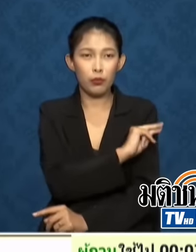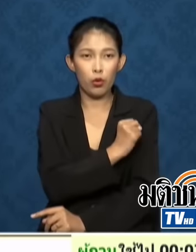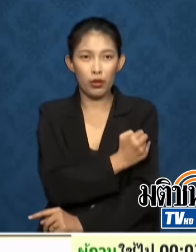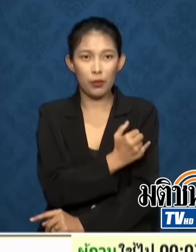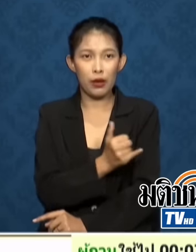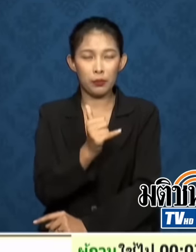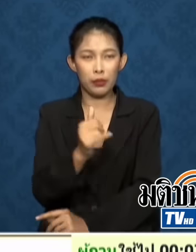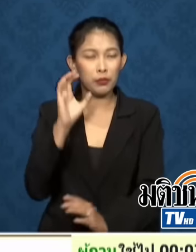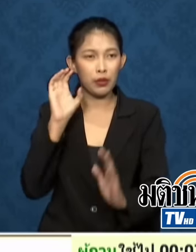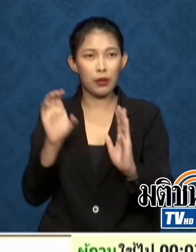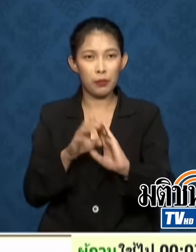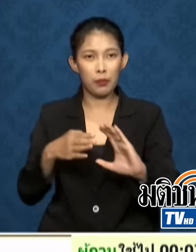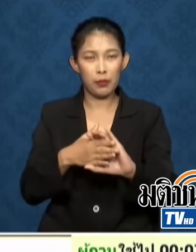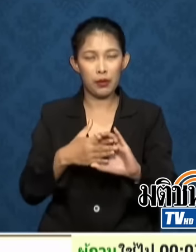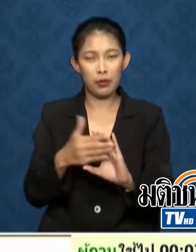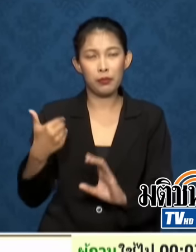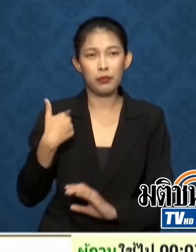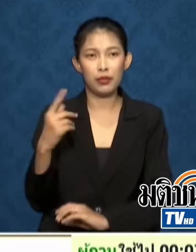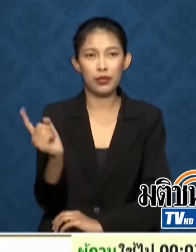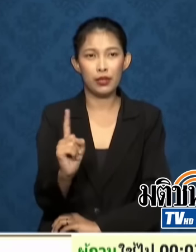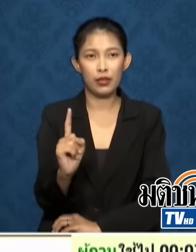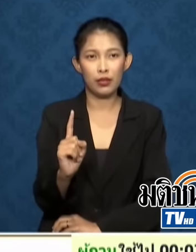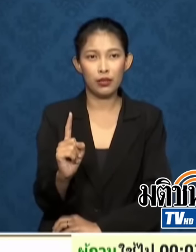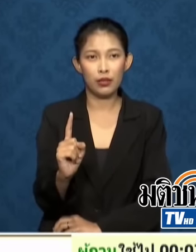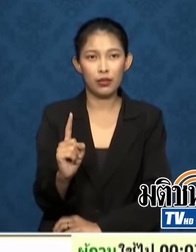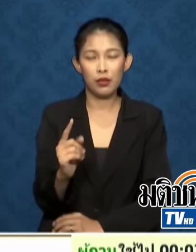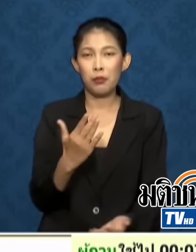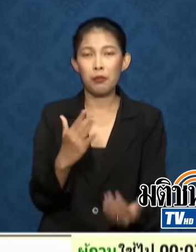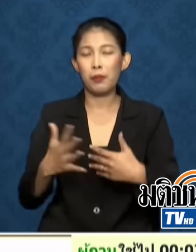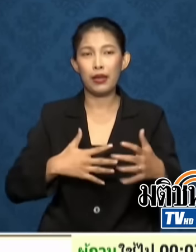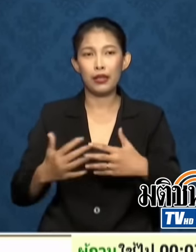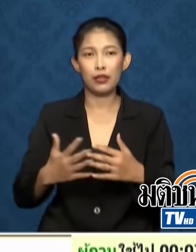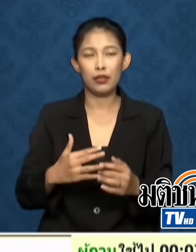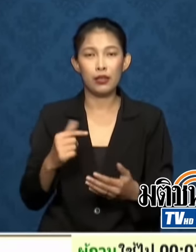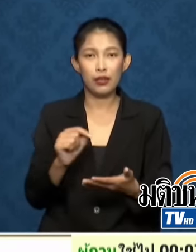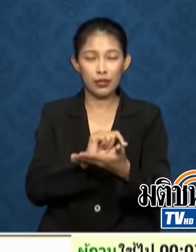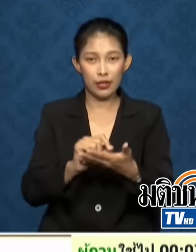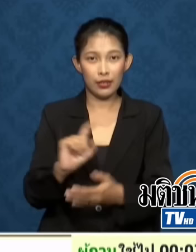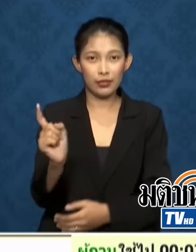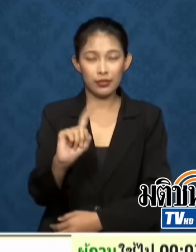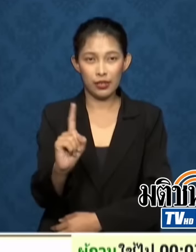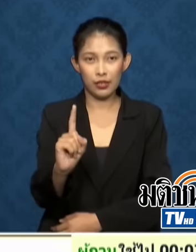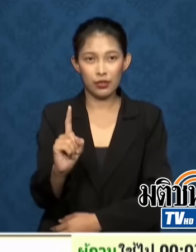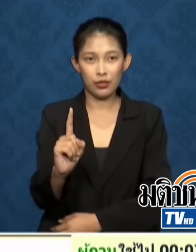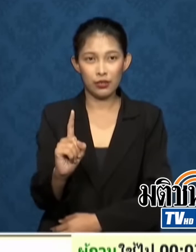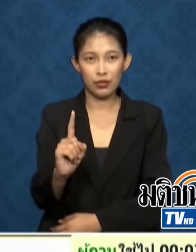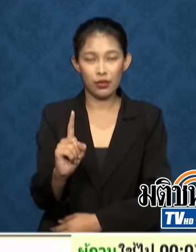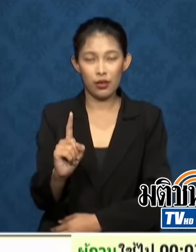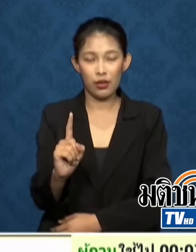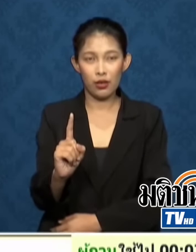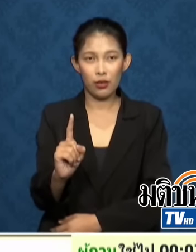ากให้เอาสไลด์ท่านลมมาดูอีกทีนึงไม่เอามาดูก็ไม่เป็นไรครับเขาเขียนว่าเว้นแต่การพักรักษ